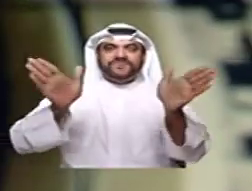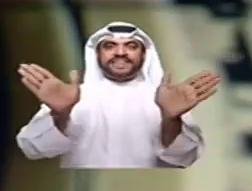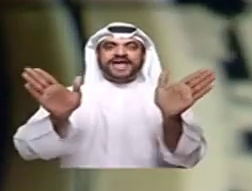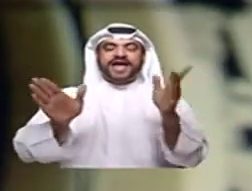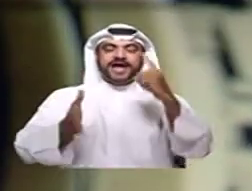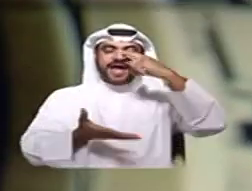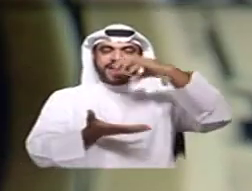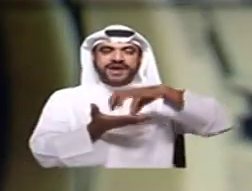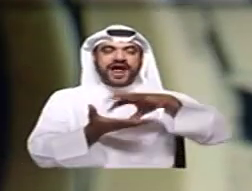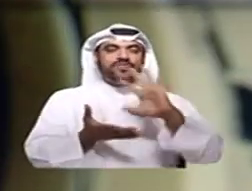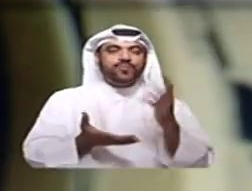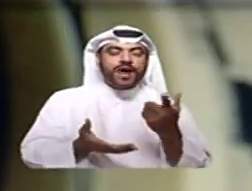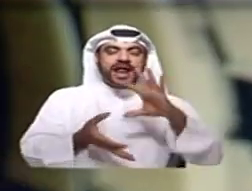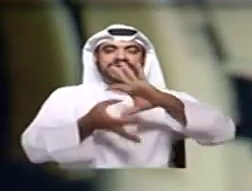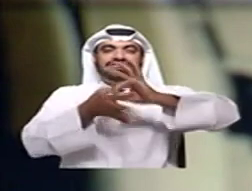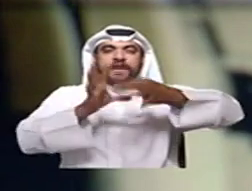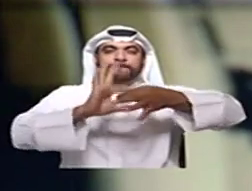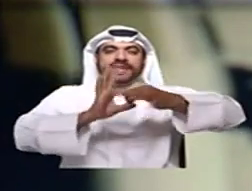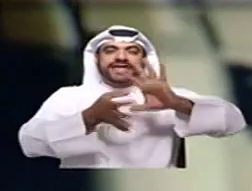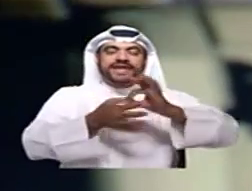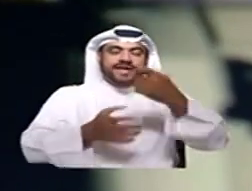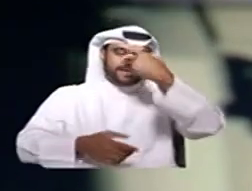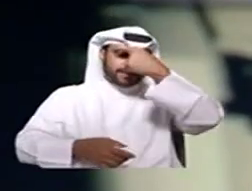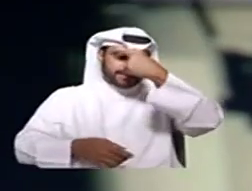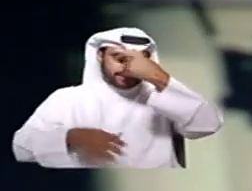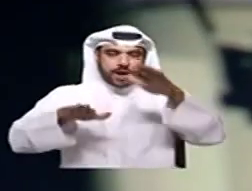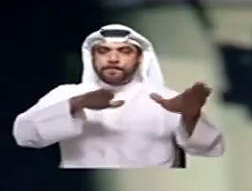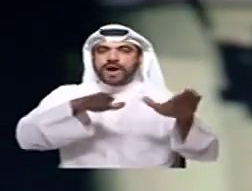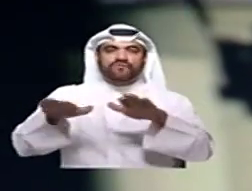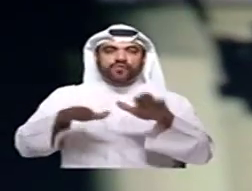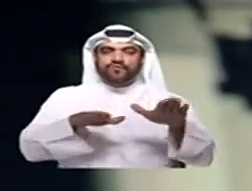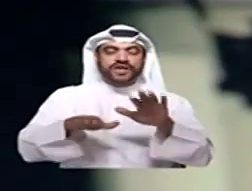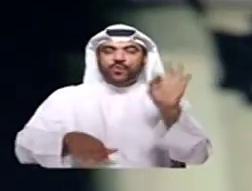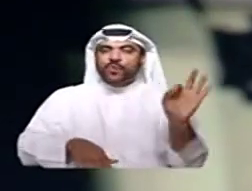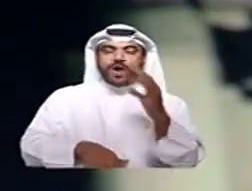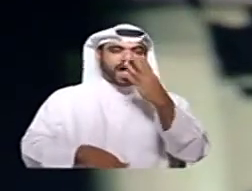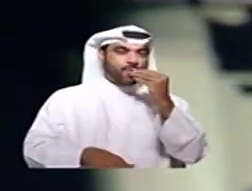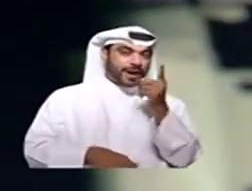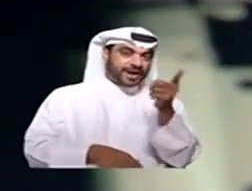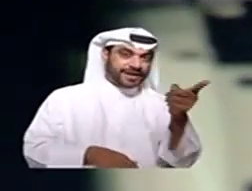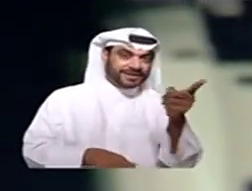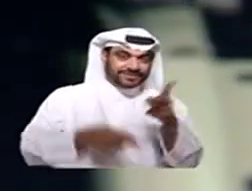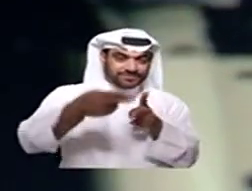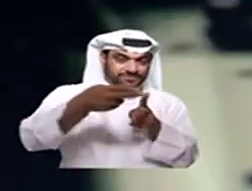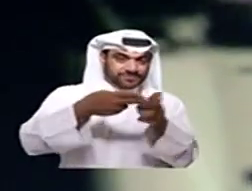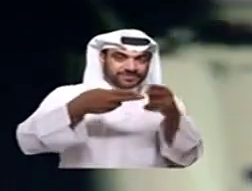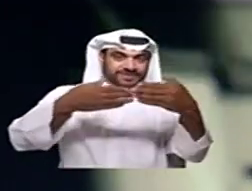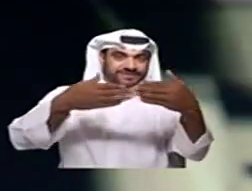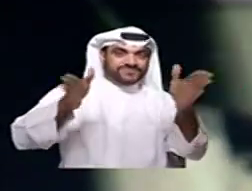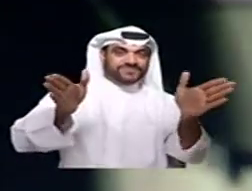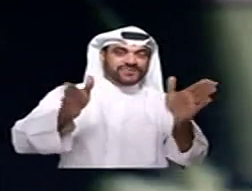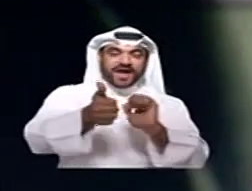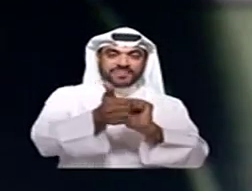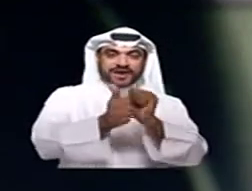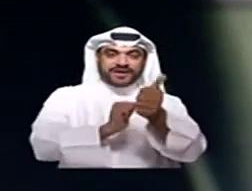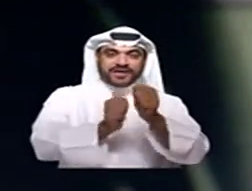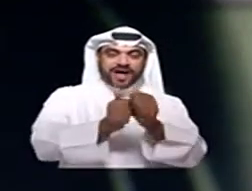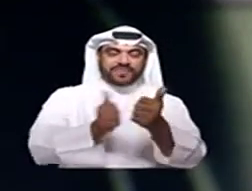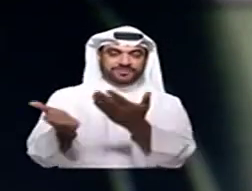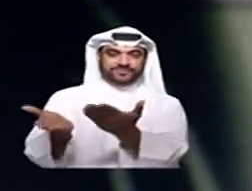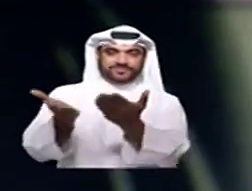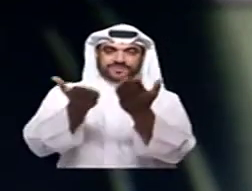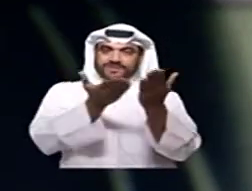الأحمد الرياضية للمكفوفين في مقر جمعية المكفوفين الكويتية بمنطقة ميدان حولي. حضر الحفل